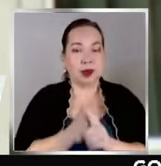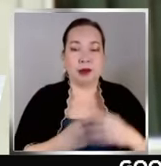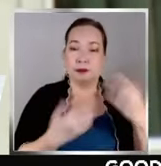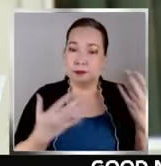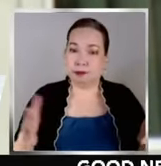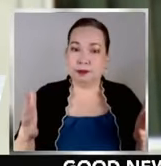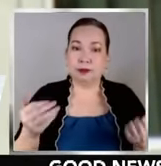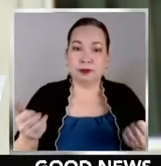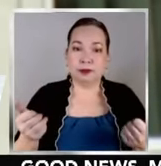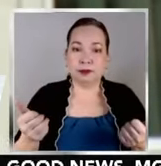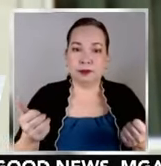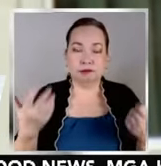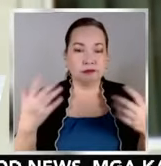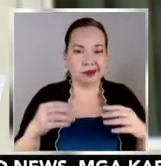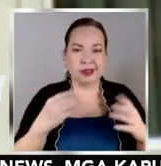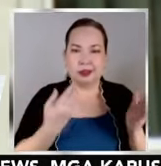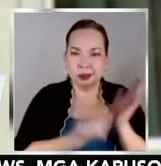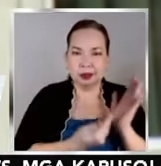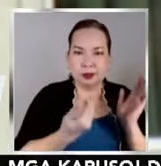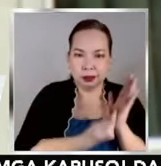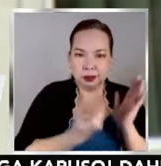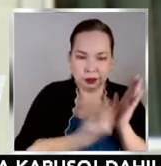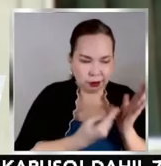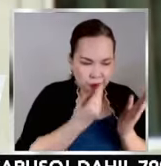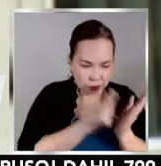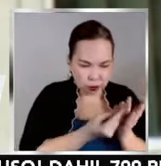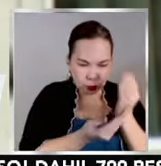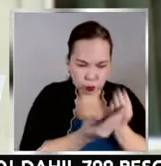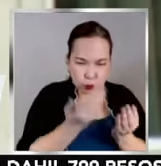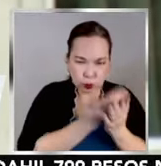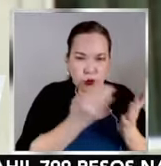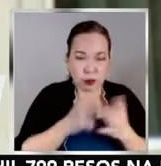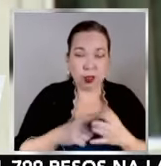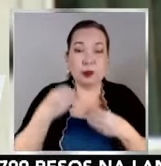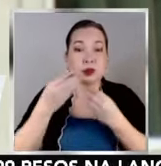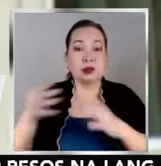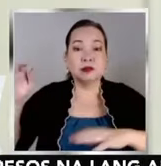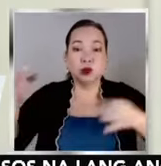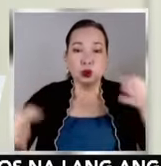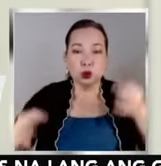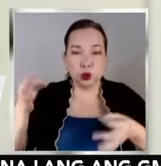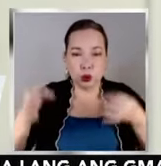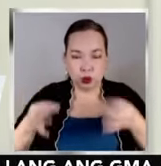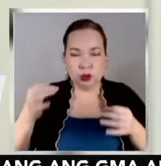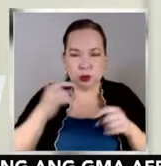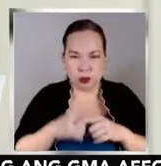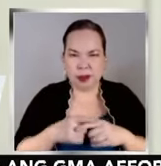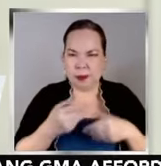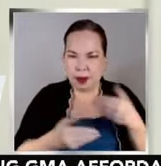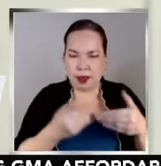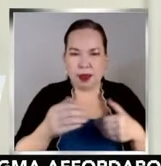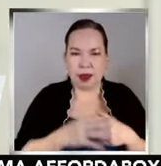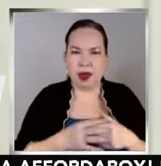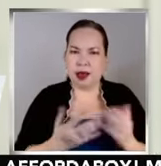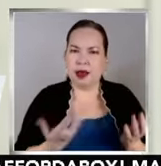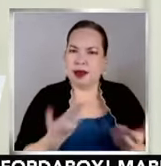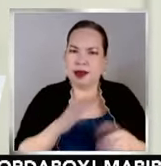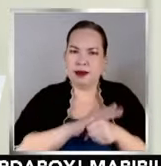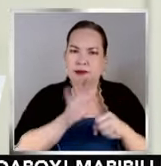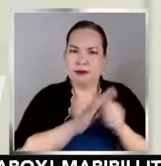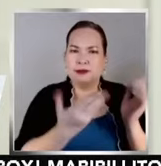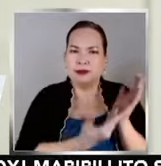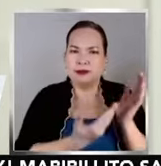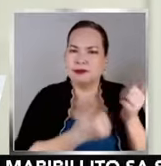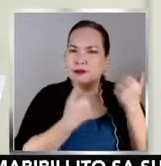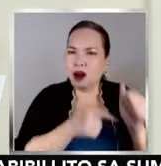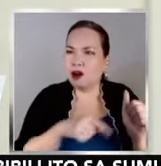it's a case build-up. It's how justice should be served. It should be served in a logical manner. This is the evidence. Just follow the evidence. I think